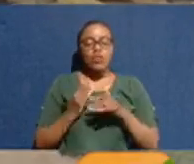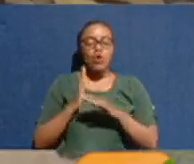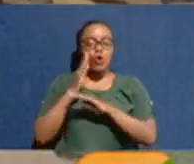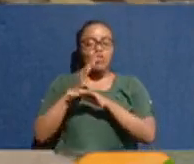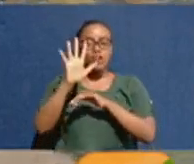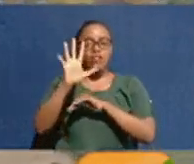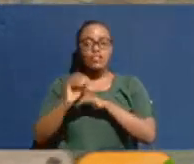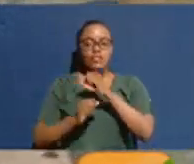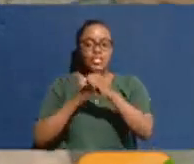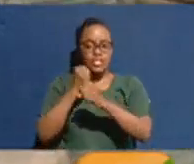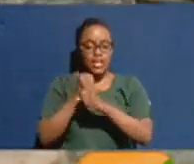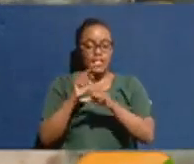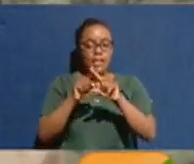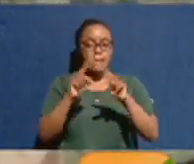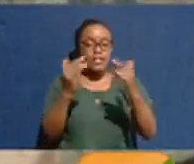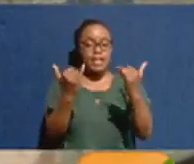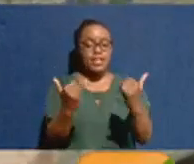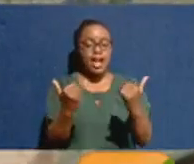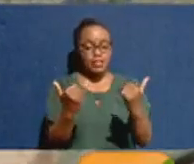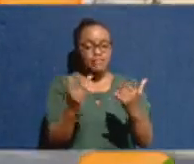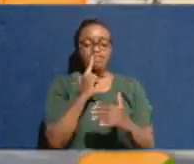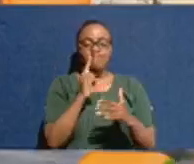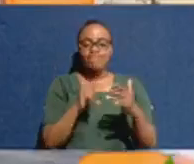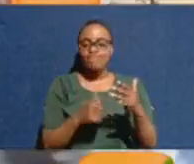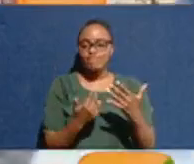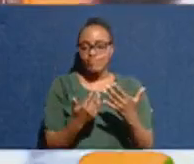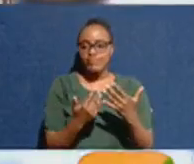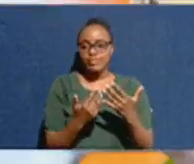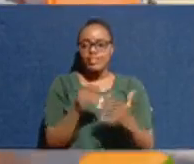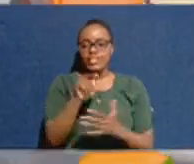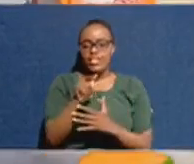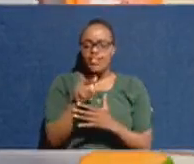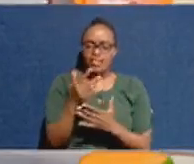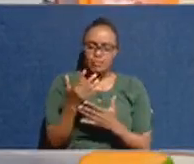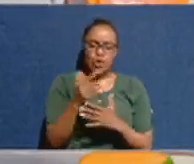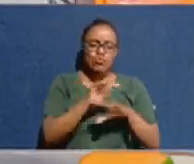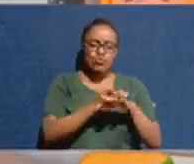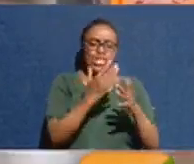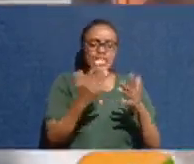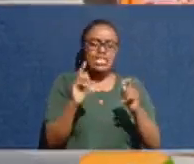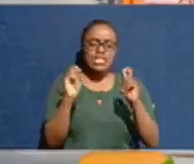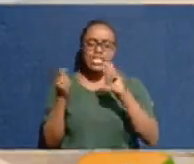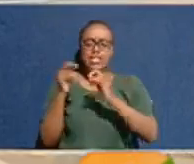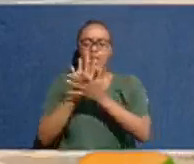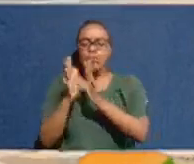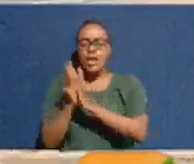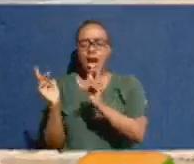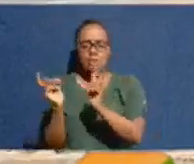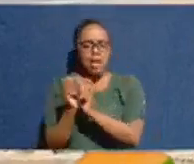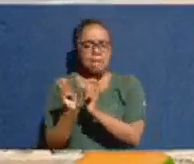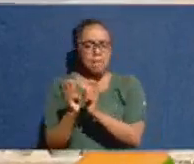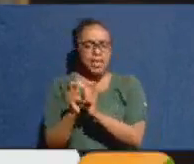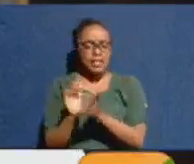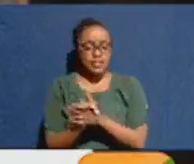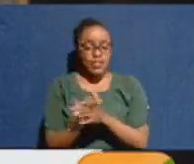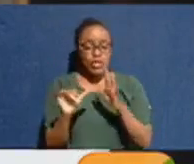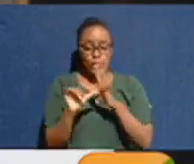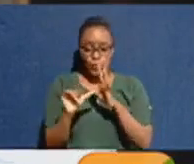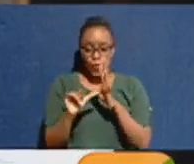50. Lakini kwa sasa anasema tamu imegeuka chungu. Haswa chanzo cha matatizo ya